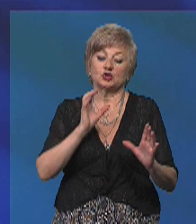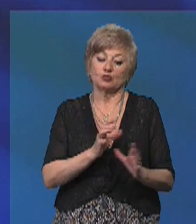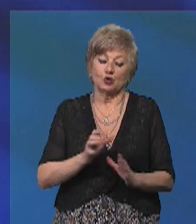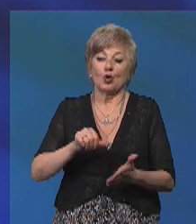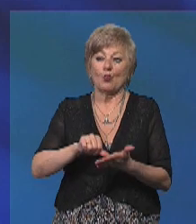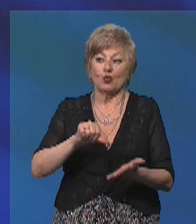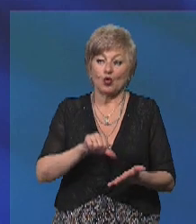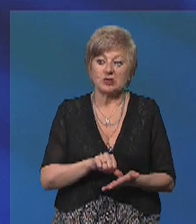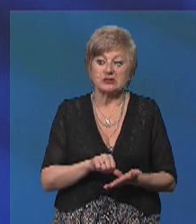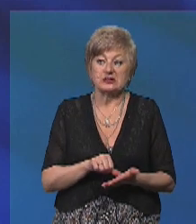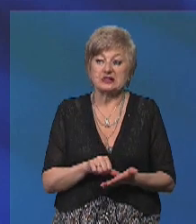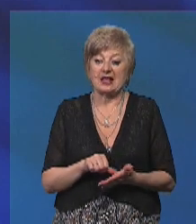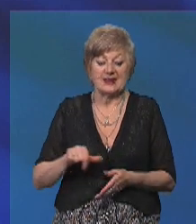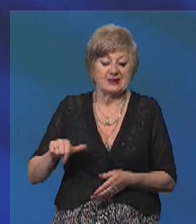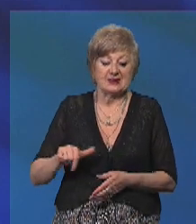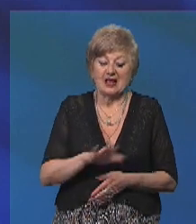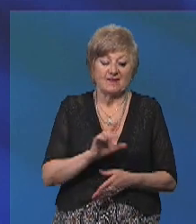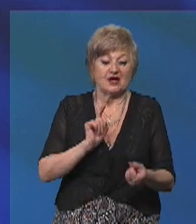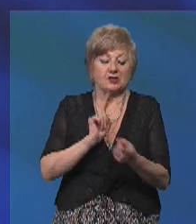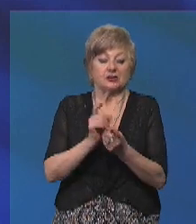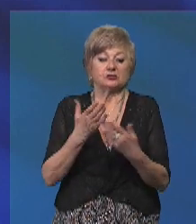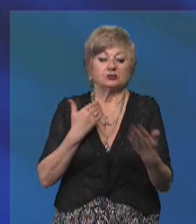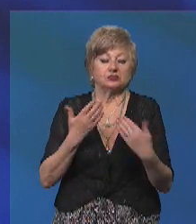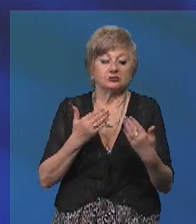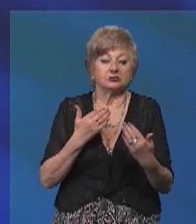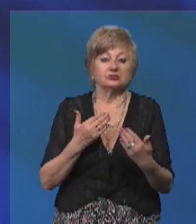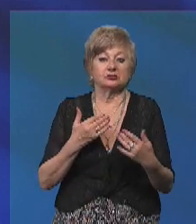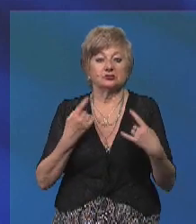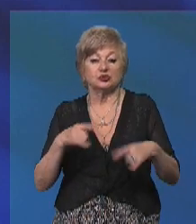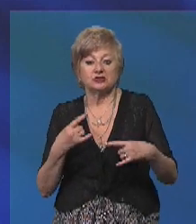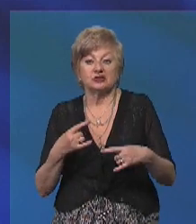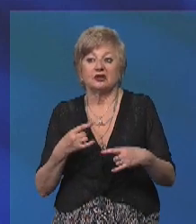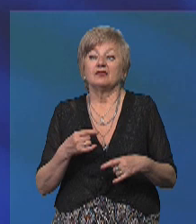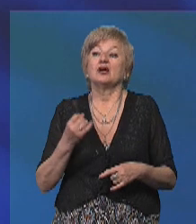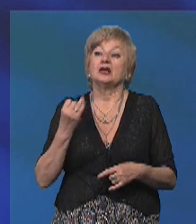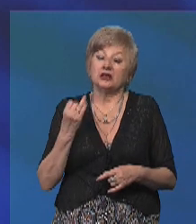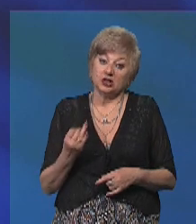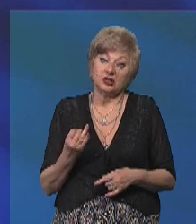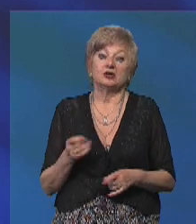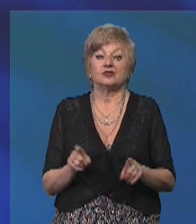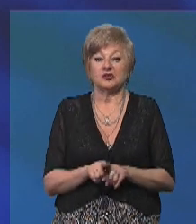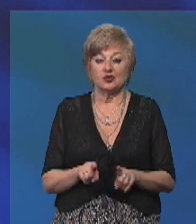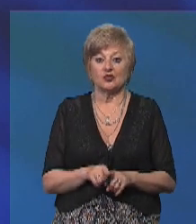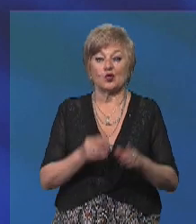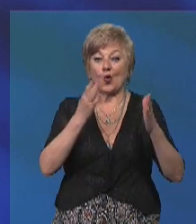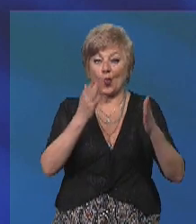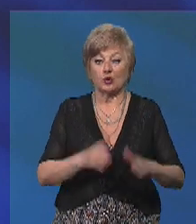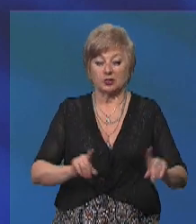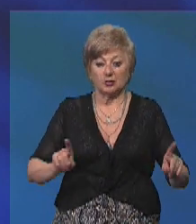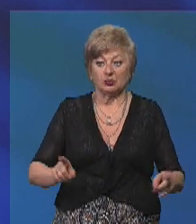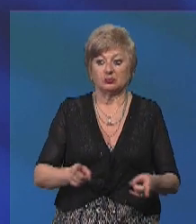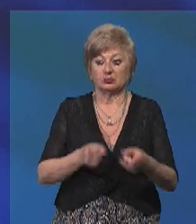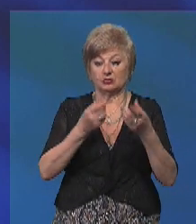представники політичної партії не виходять на контакт із засобами масової інформації, і тим не менше про них створюється